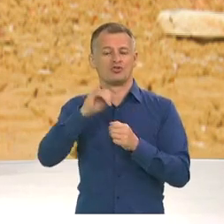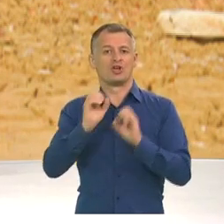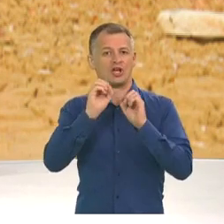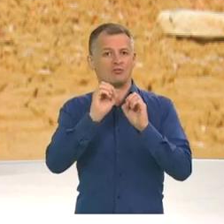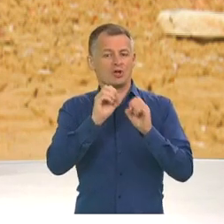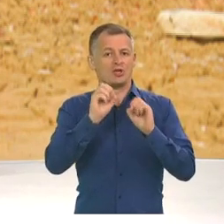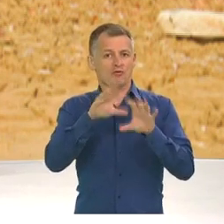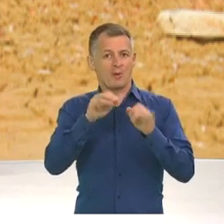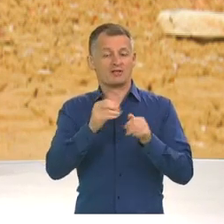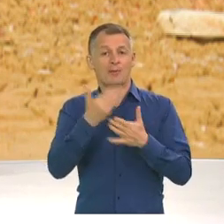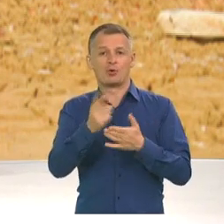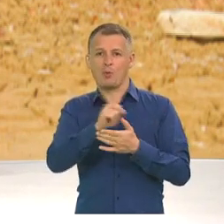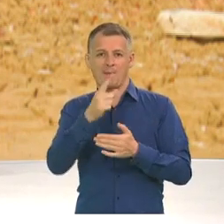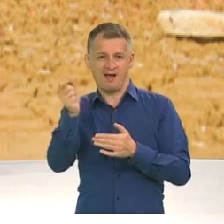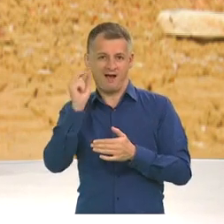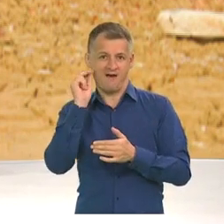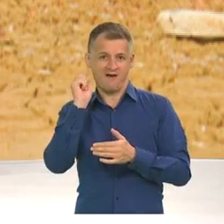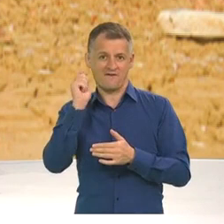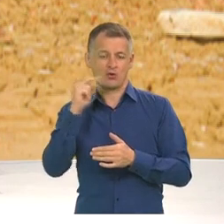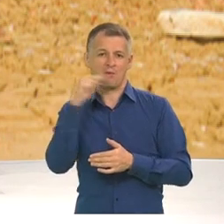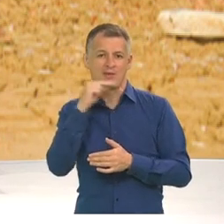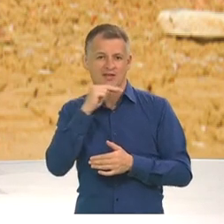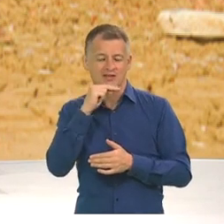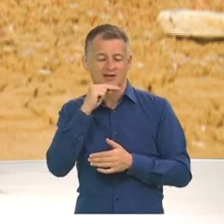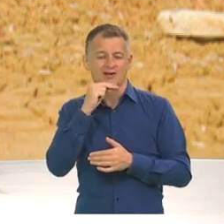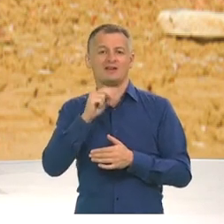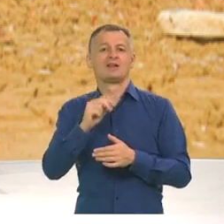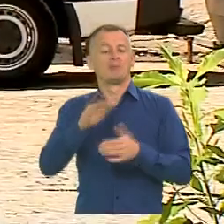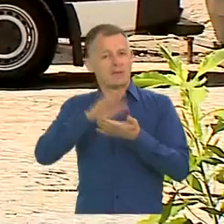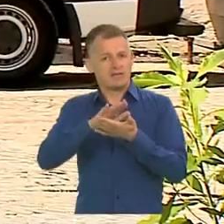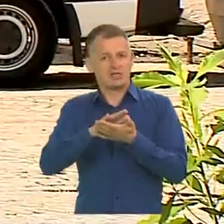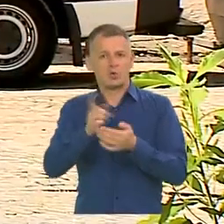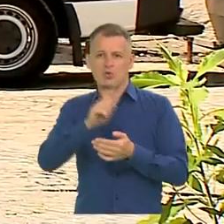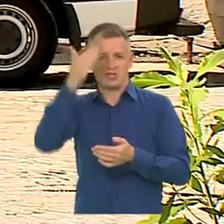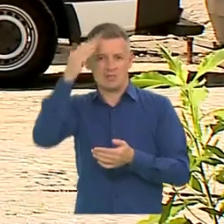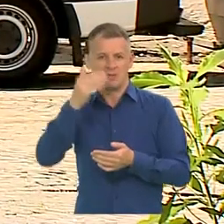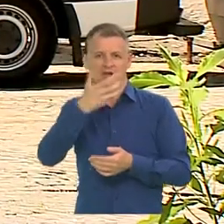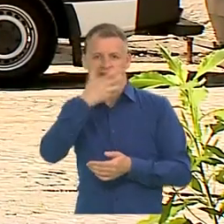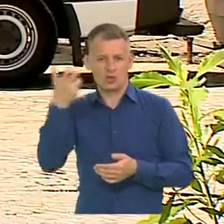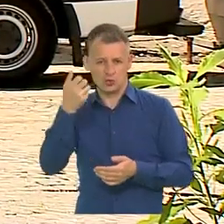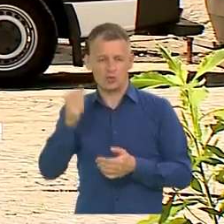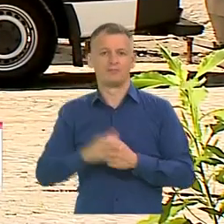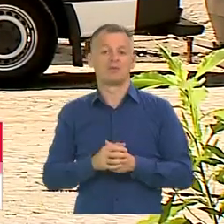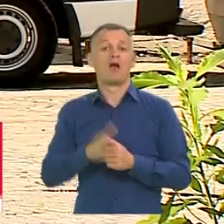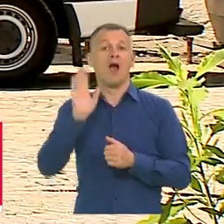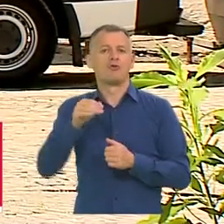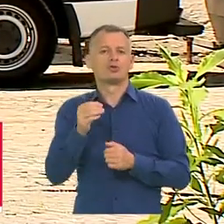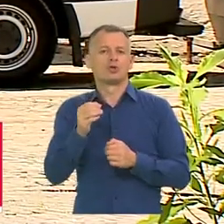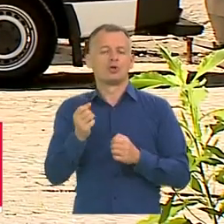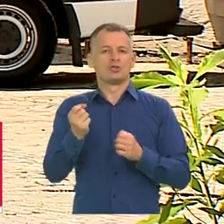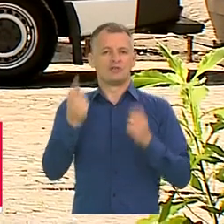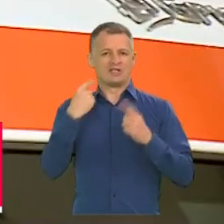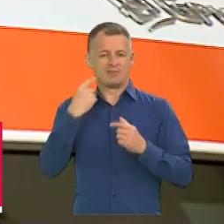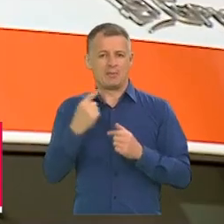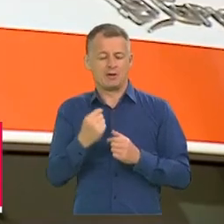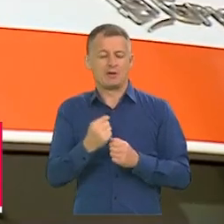afară la orele amiezii se mențin. Încă nu scăpăm de caniculă. A fost un weekend de foc pentru România. Temperaturile